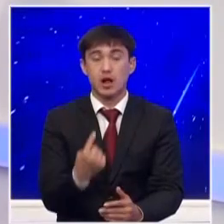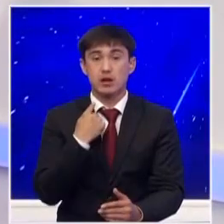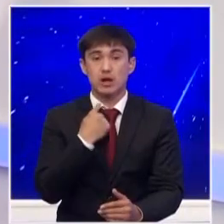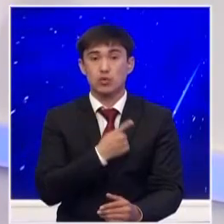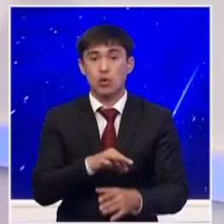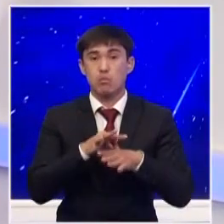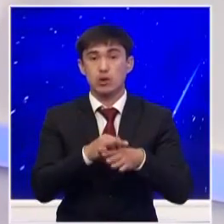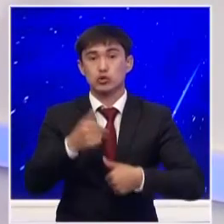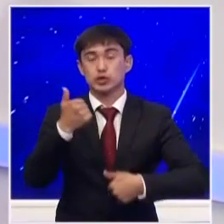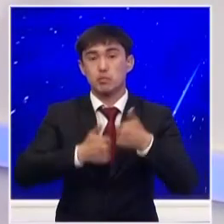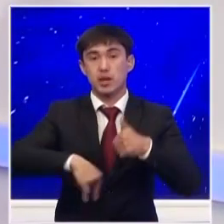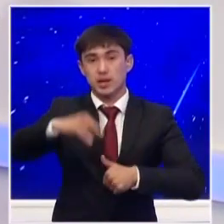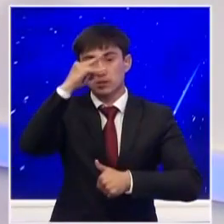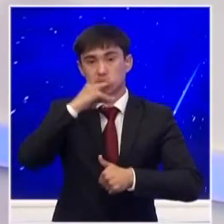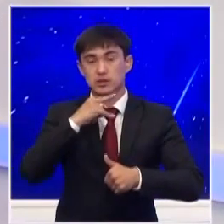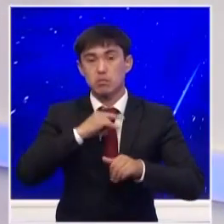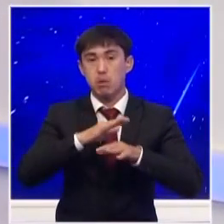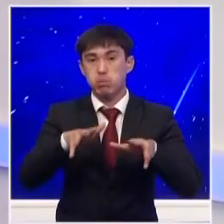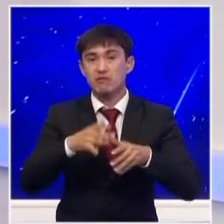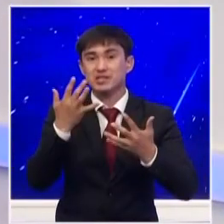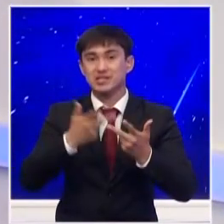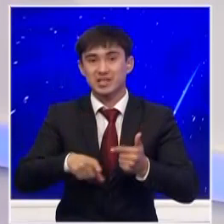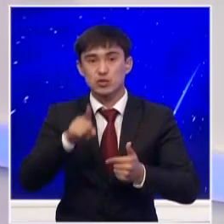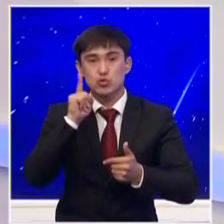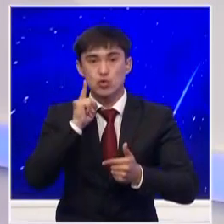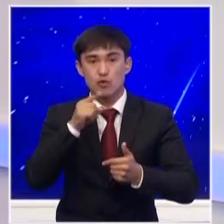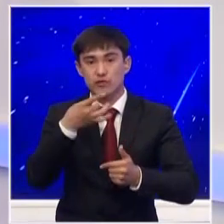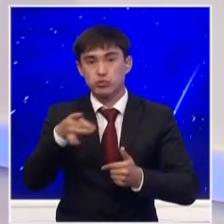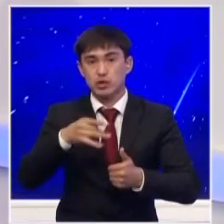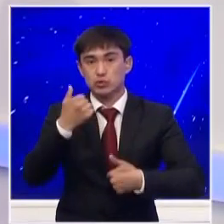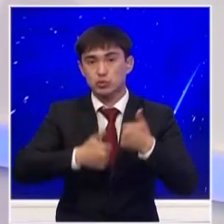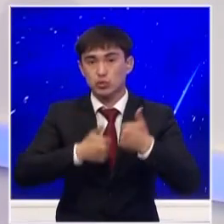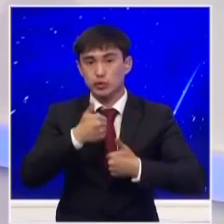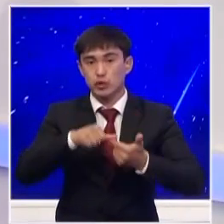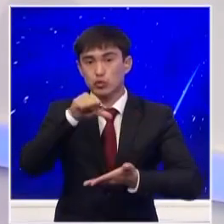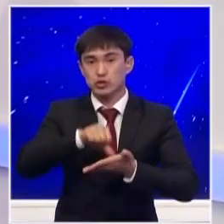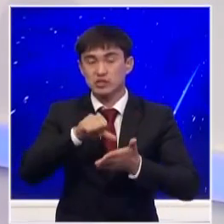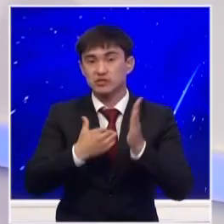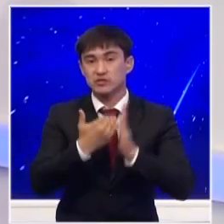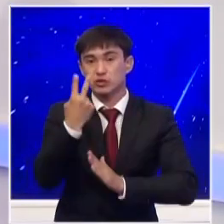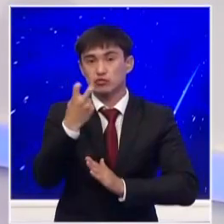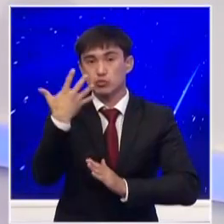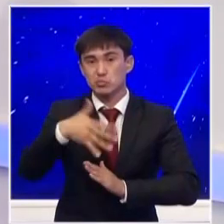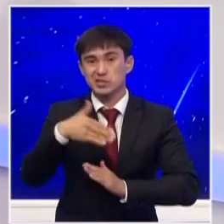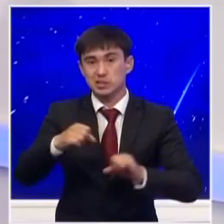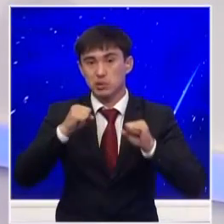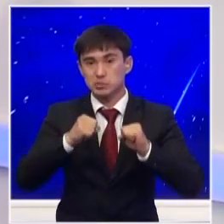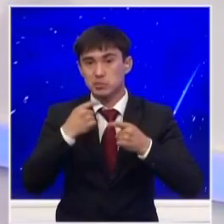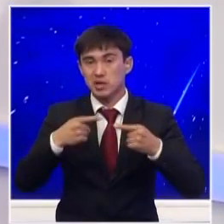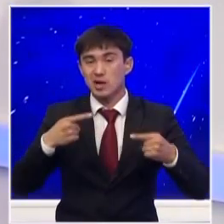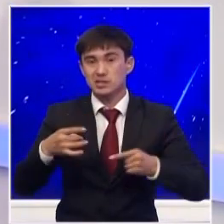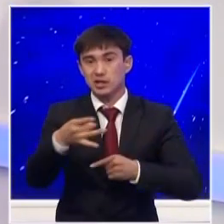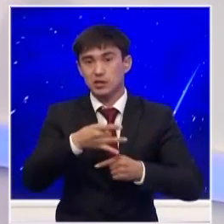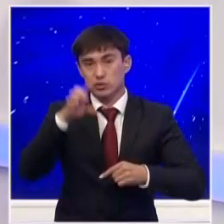В Талдыкургане прошел чемпионат Казахстана по плаванию среди юниоров. В республиканском турнире приняли участие свыше 250 спортсменов